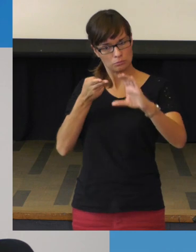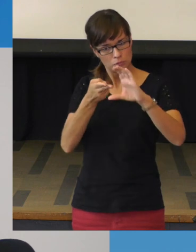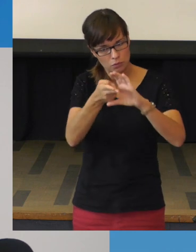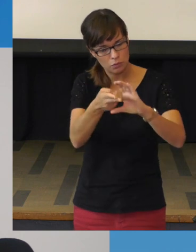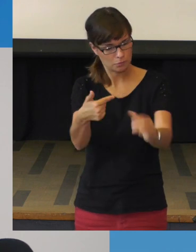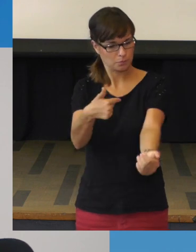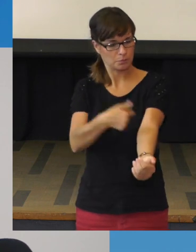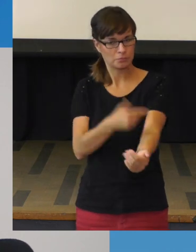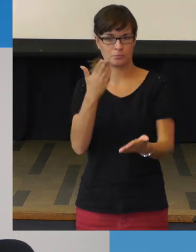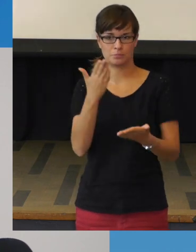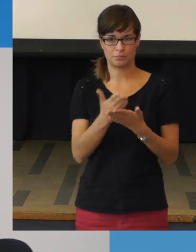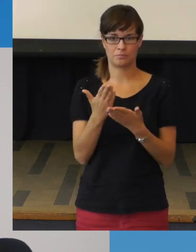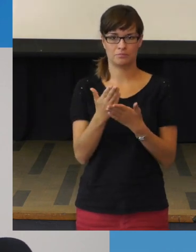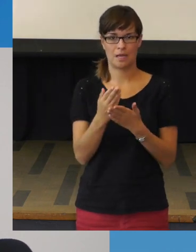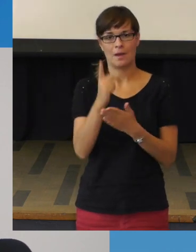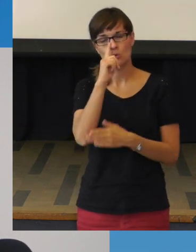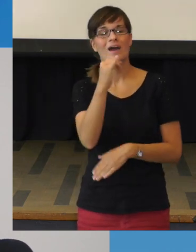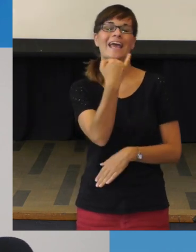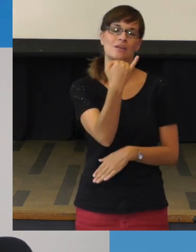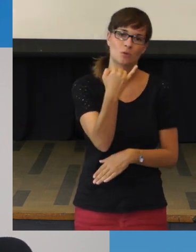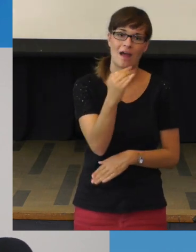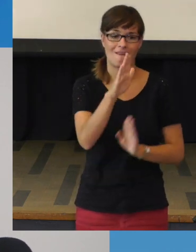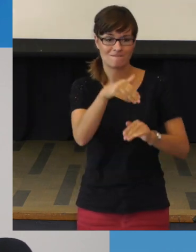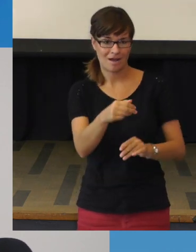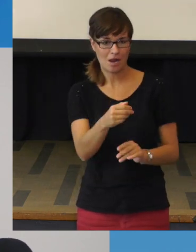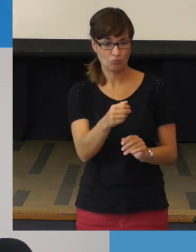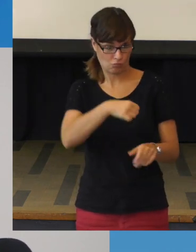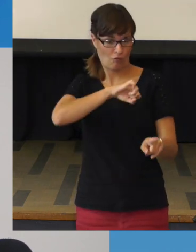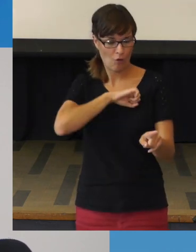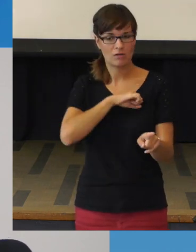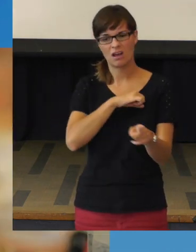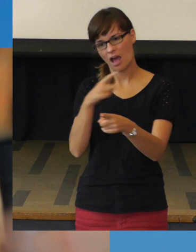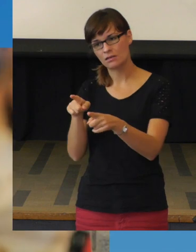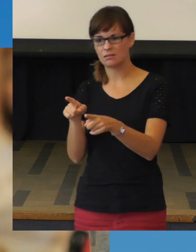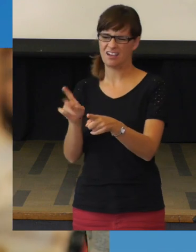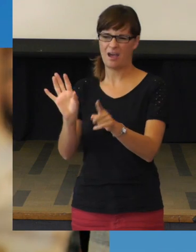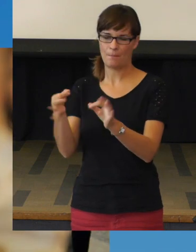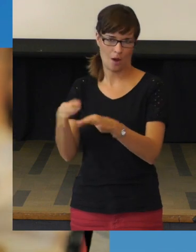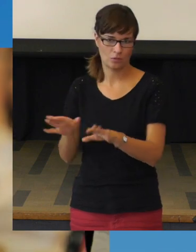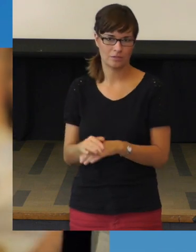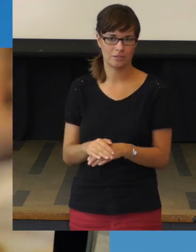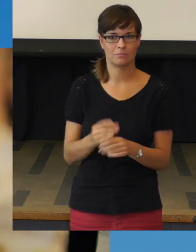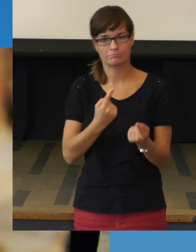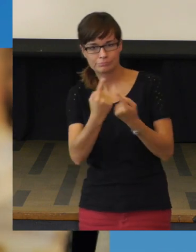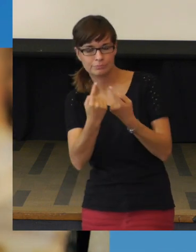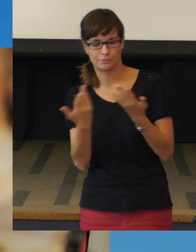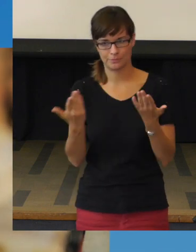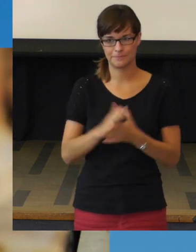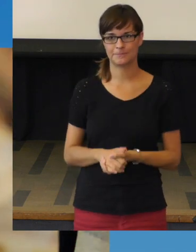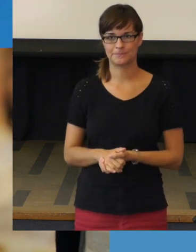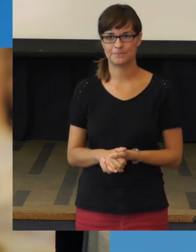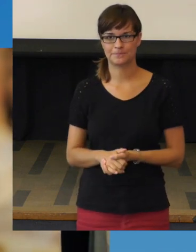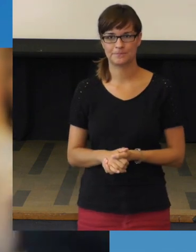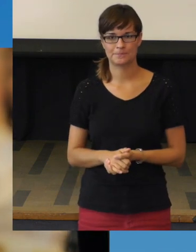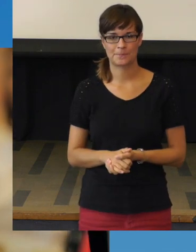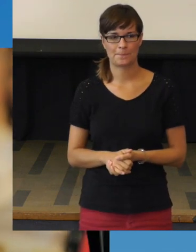in individuellen Fällen, nicht bei jedem. Das muss man im Einzelfall ganz klar diskutieren. So, jetzt sind wir hier direkt hinter